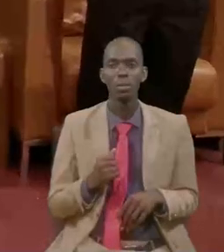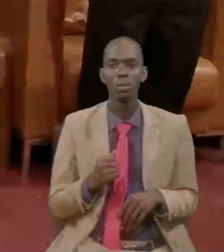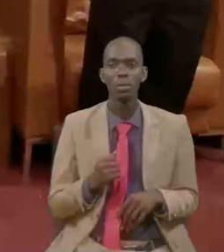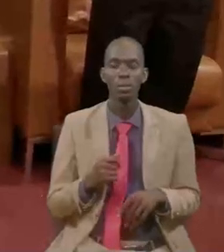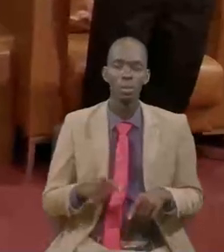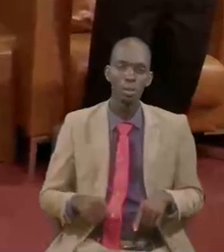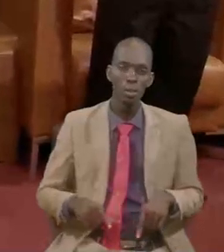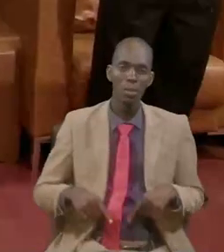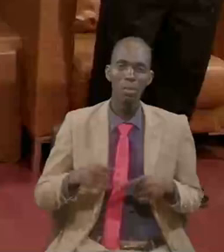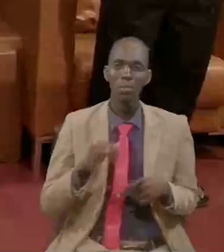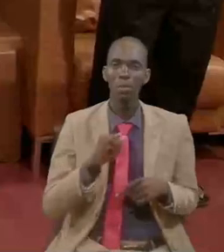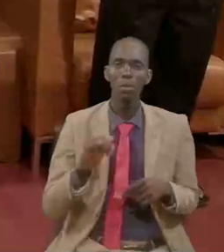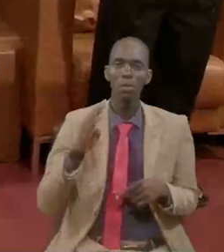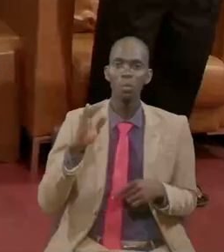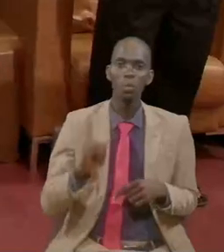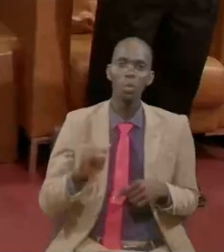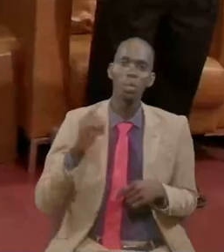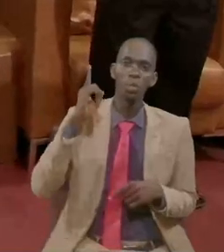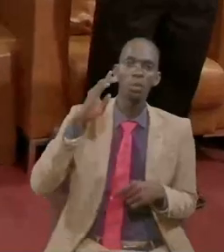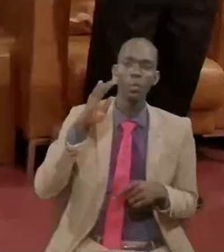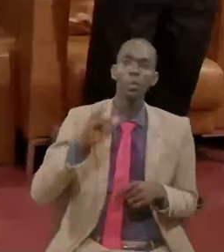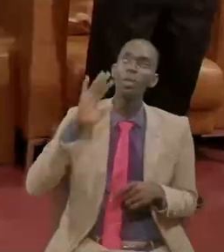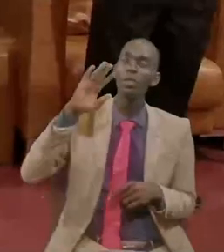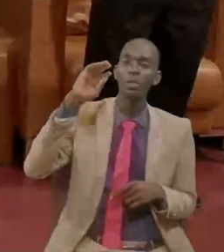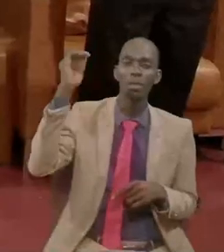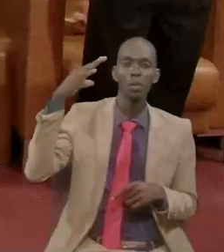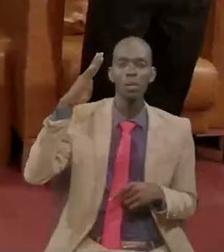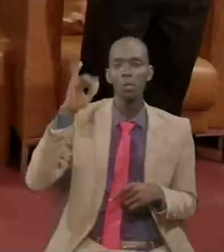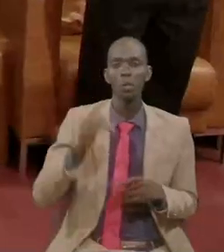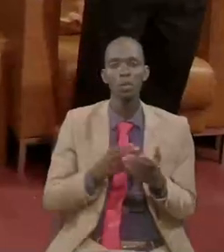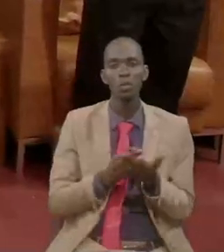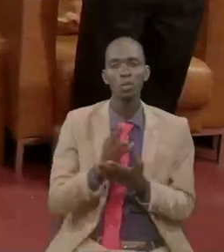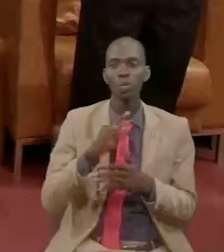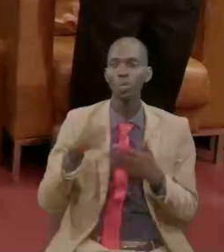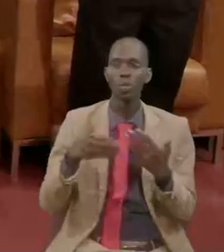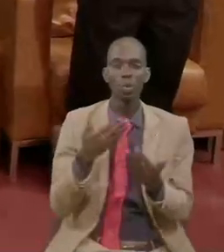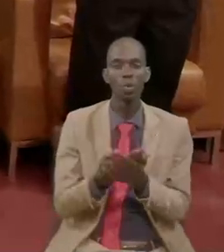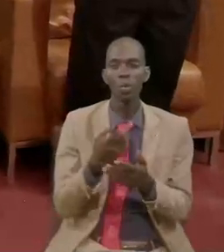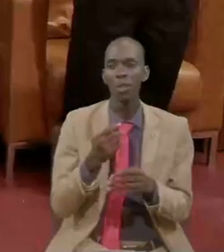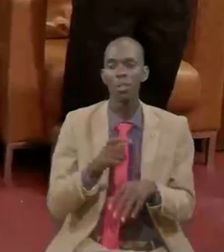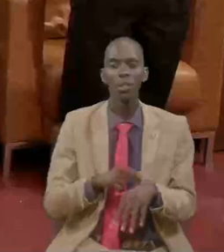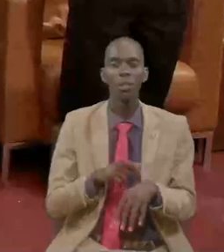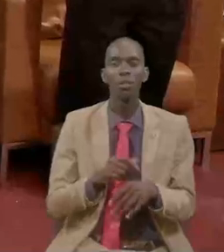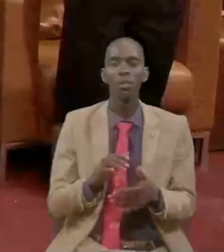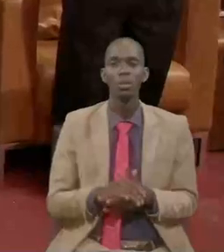en vivant par lui, par sa grâce, par sa vérité à tout moment.